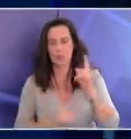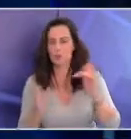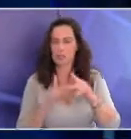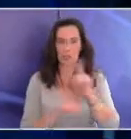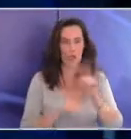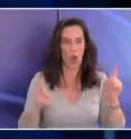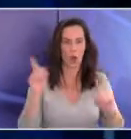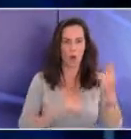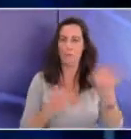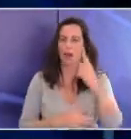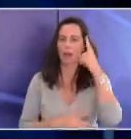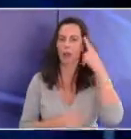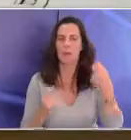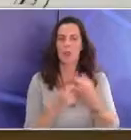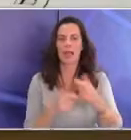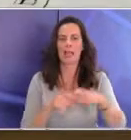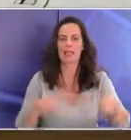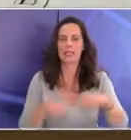משחקים שלא. מה דעתך בעניין?